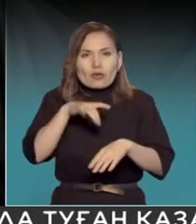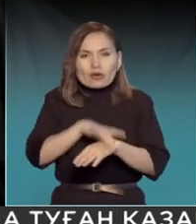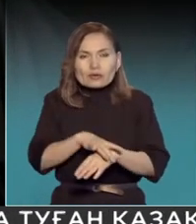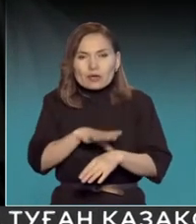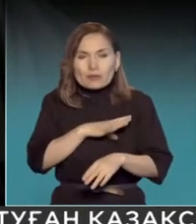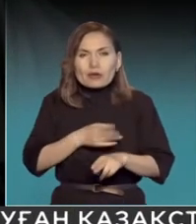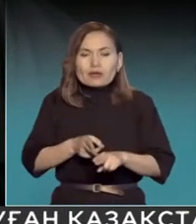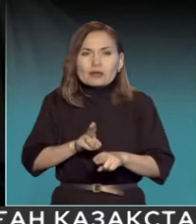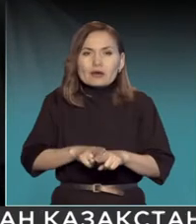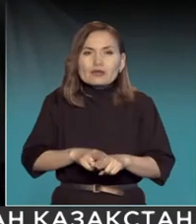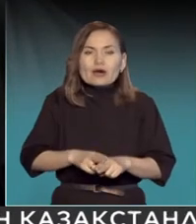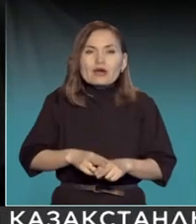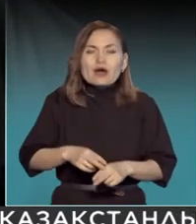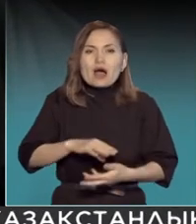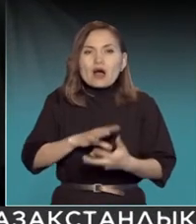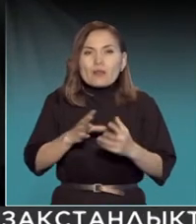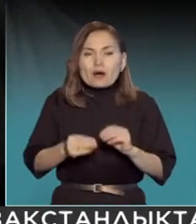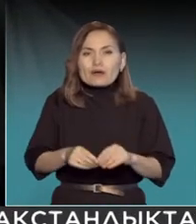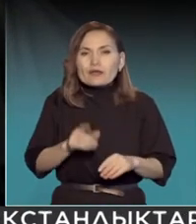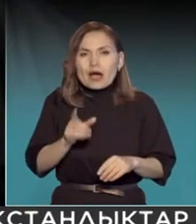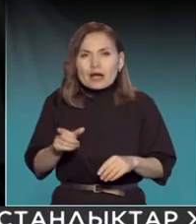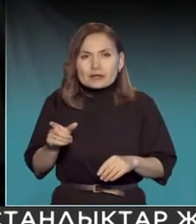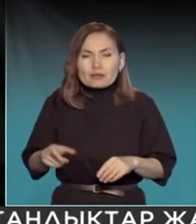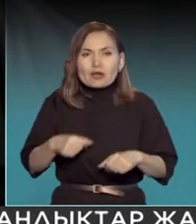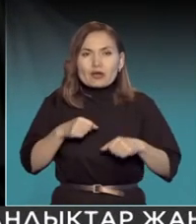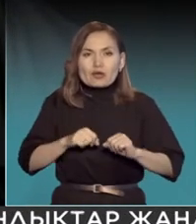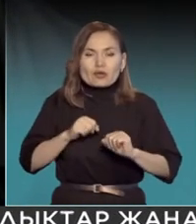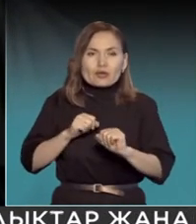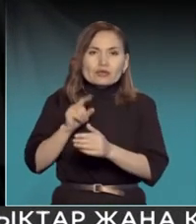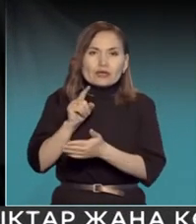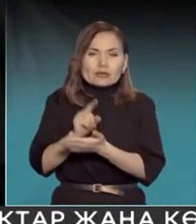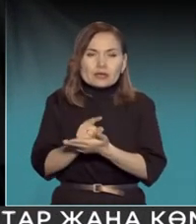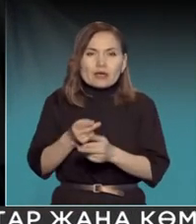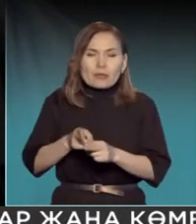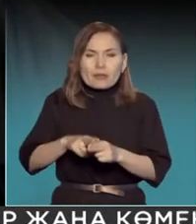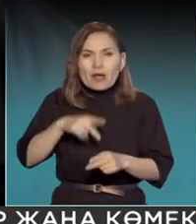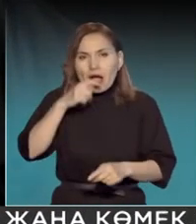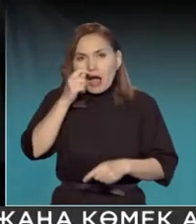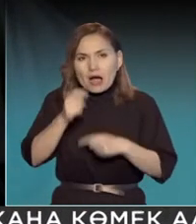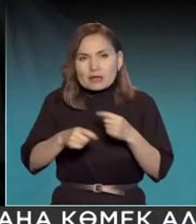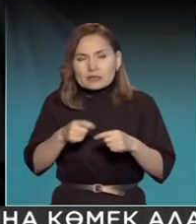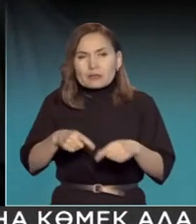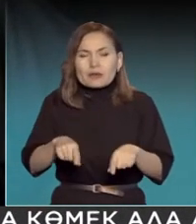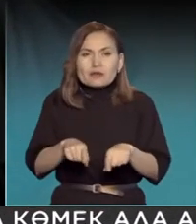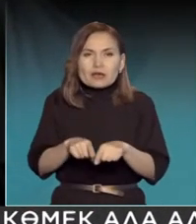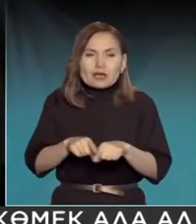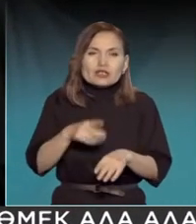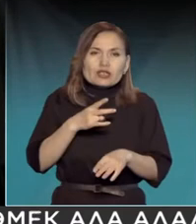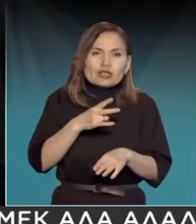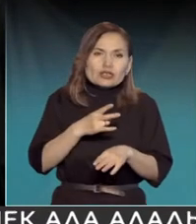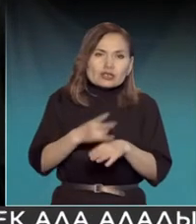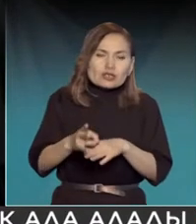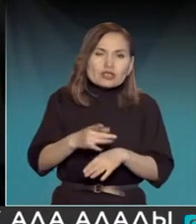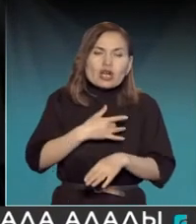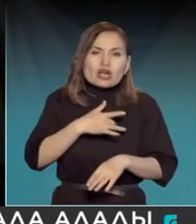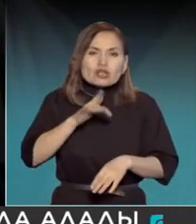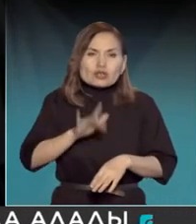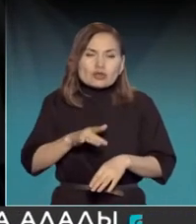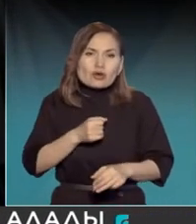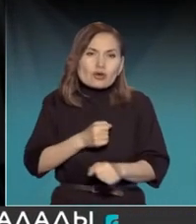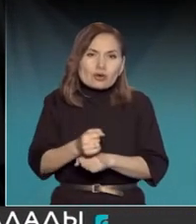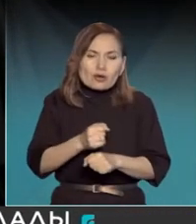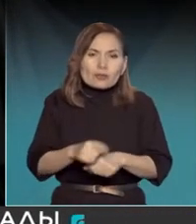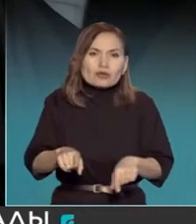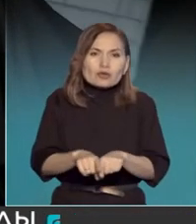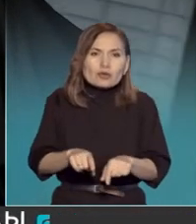қылмыстық жазаның орындау саласындағы адам құқықтарын сақтау мәселелері. Екіншісі азаптаулармен қатыгез қарым-қатынасын өзге де түрлерін қолдану. Үшіншісі